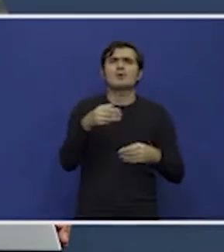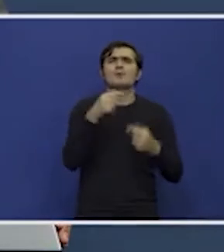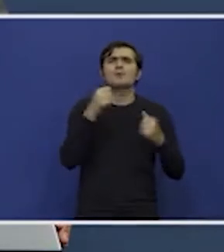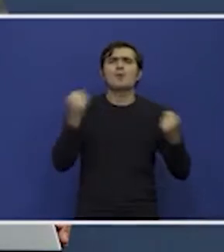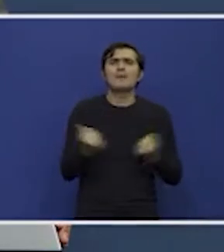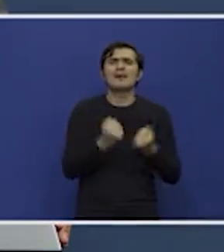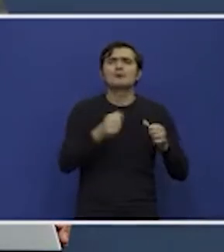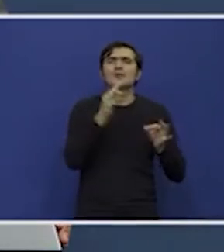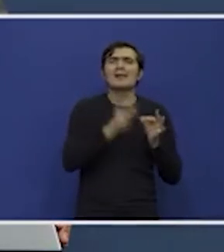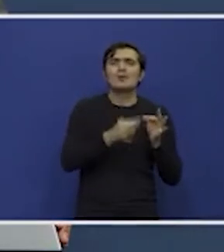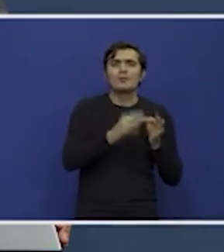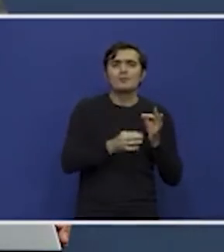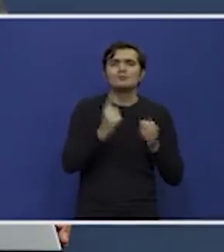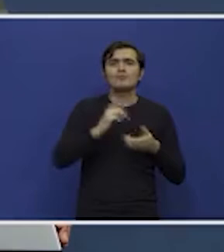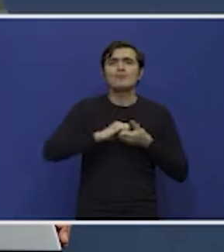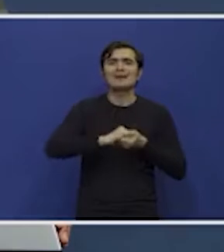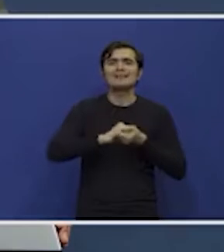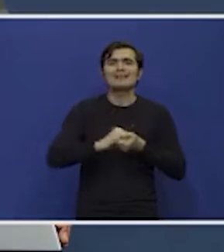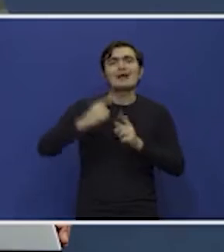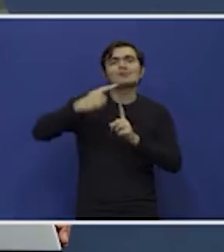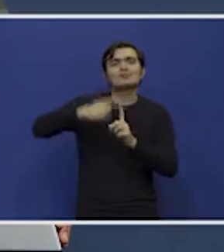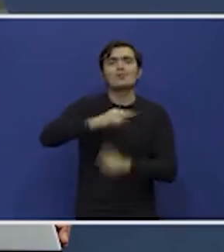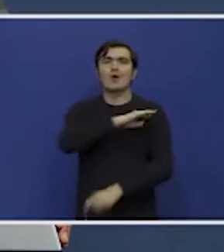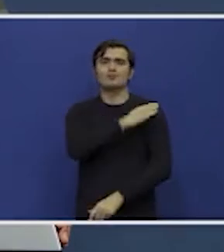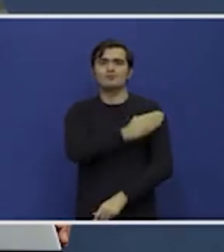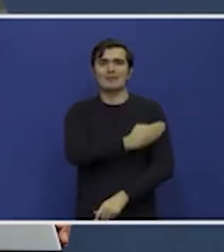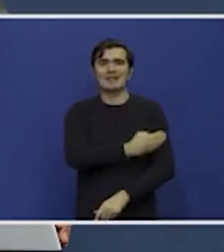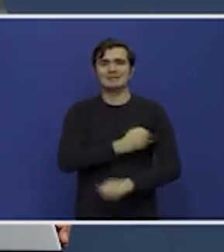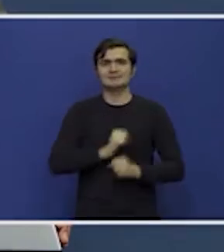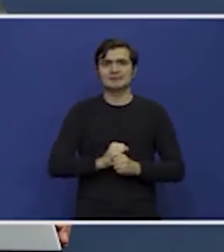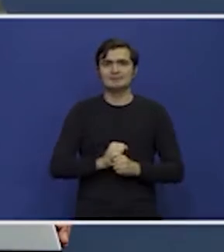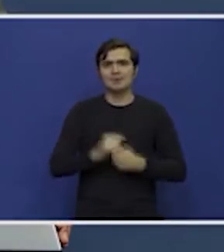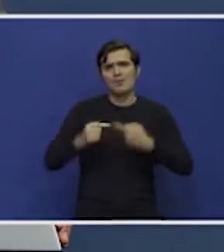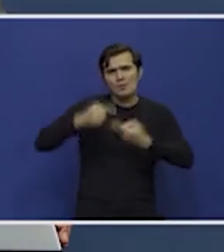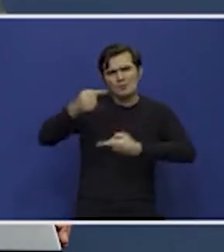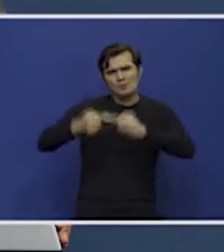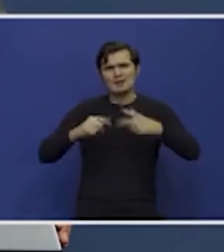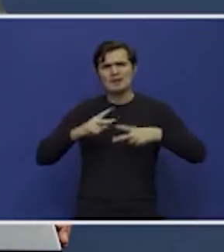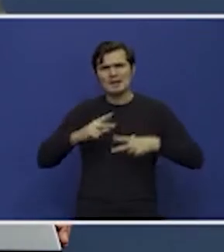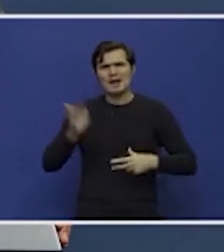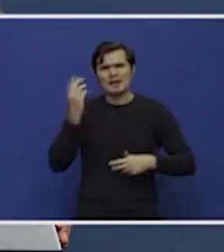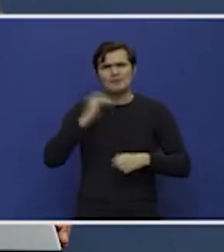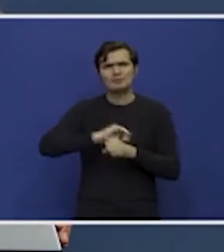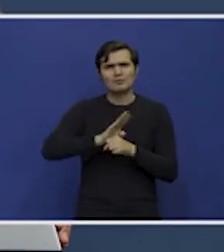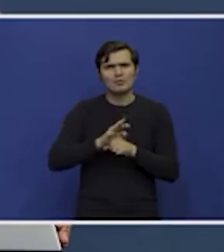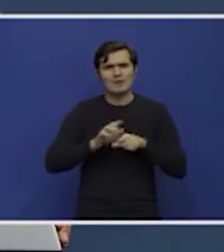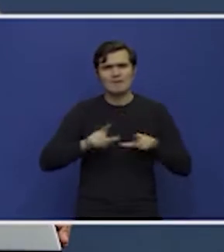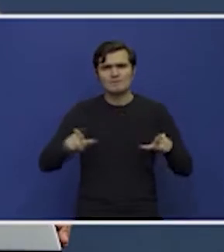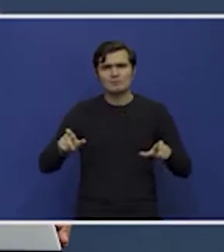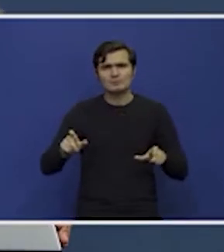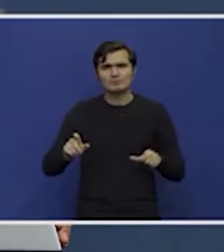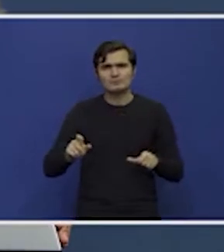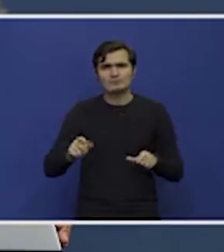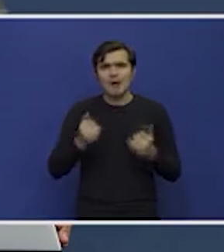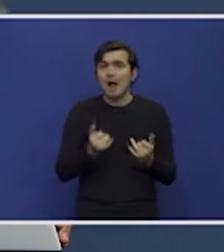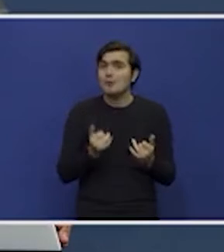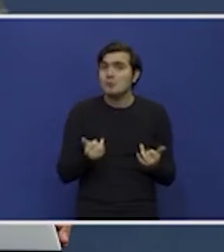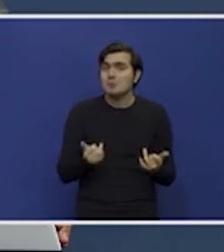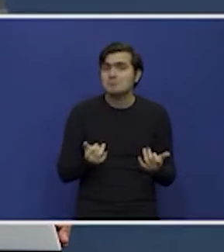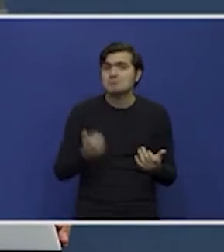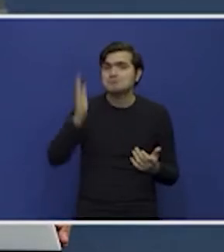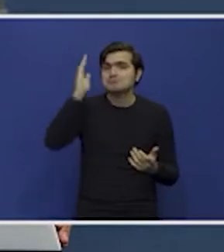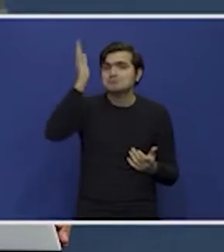cu autoritățile. Consecințele pandemiei în acest moment nu pot să fie,